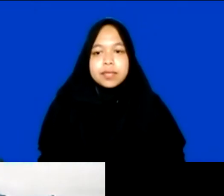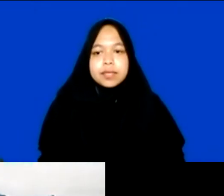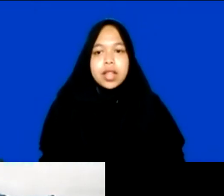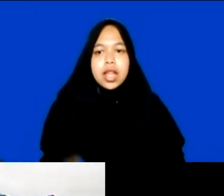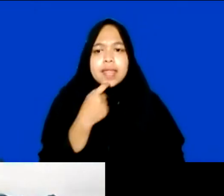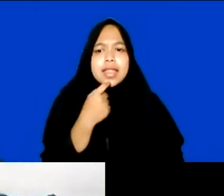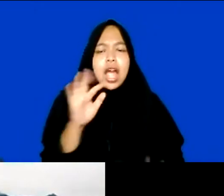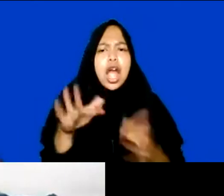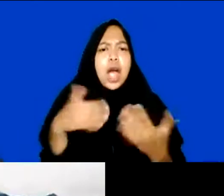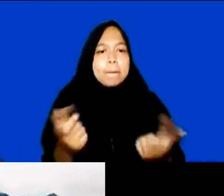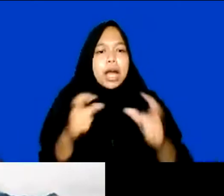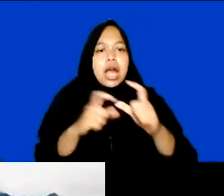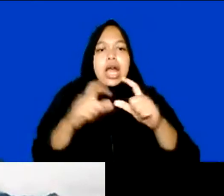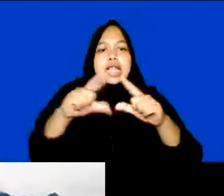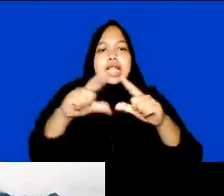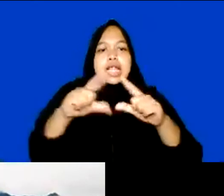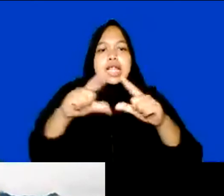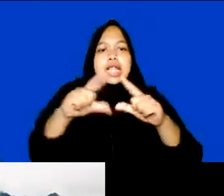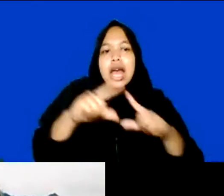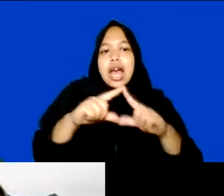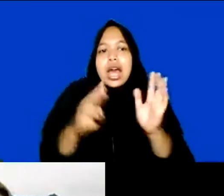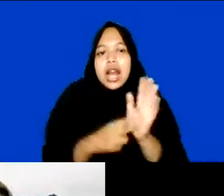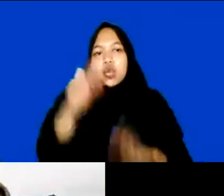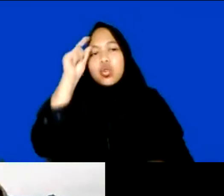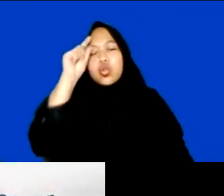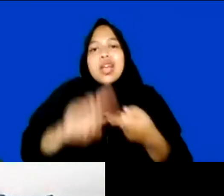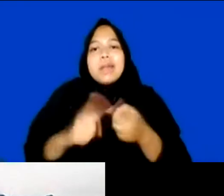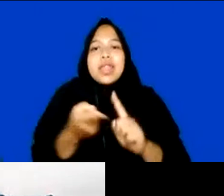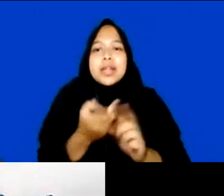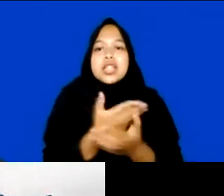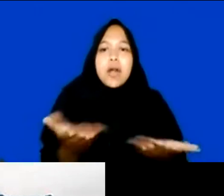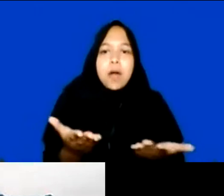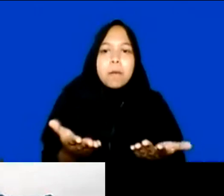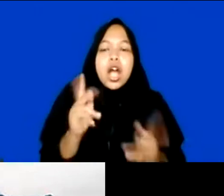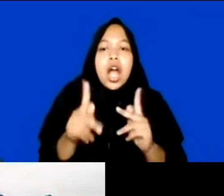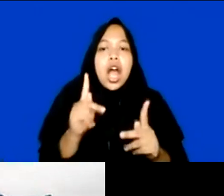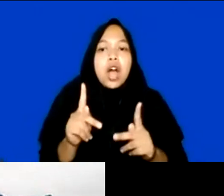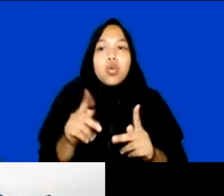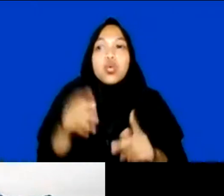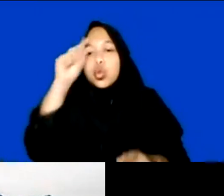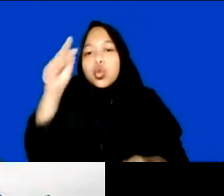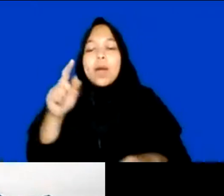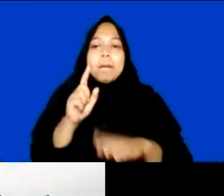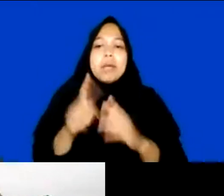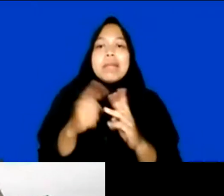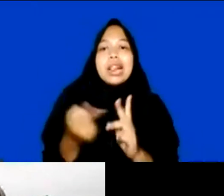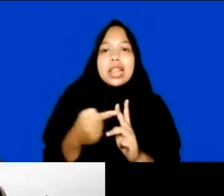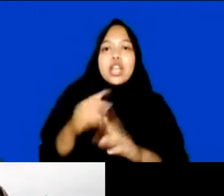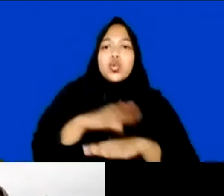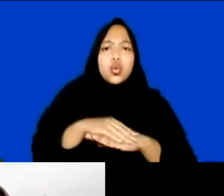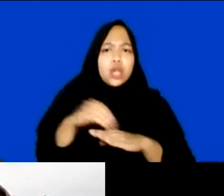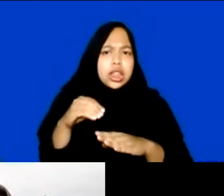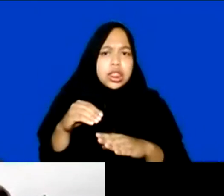terkait apa saran dan pertimbangan buat adik-adik mahasiswa untuk memilih kulit ketimbang produk yang lain. Karena kulit